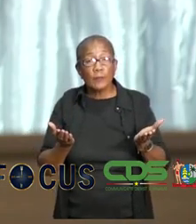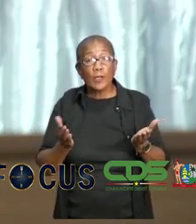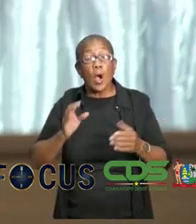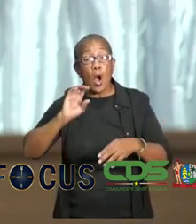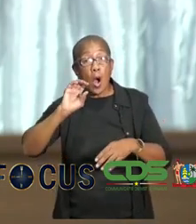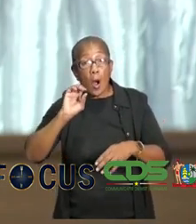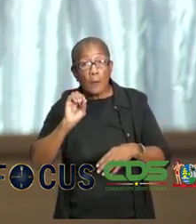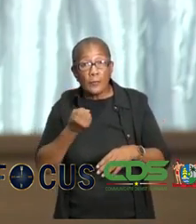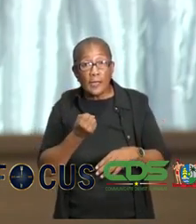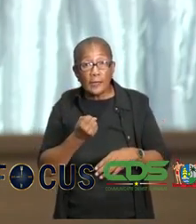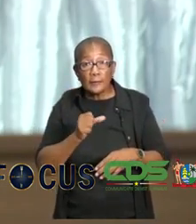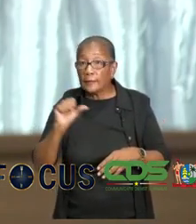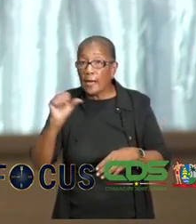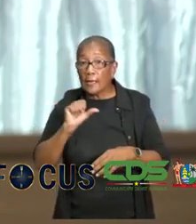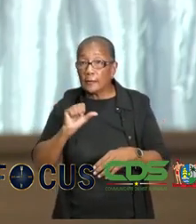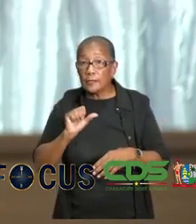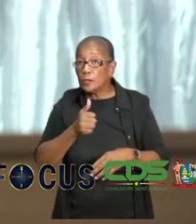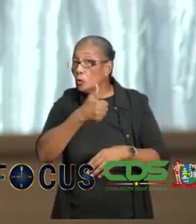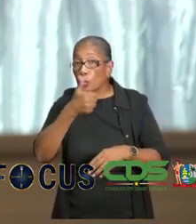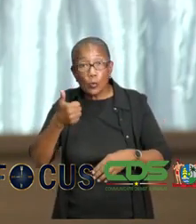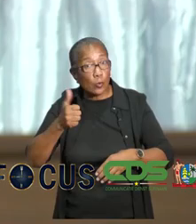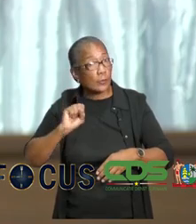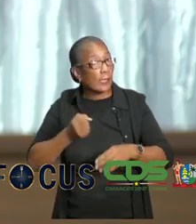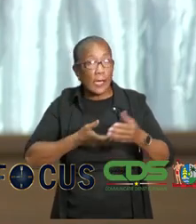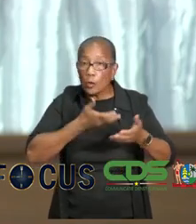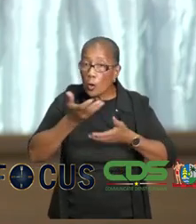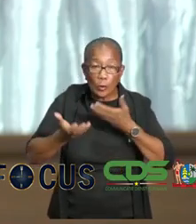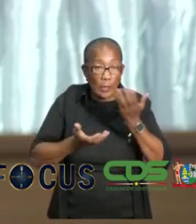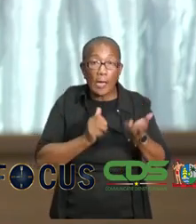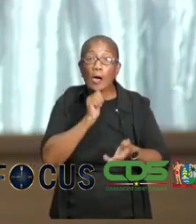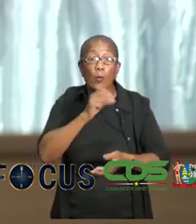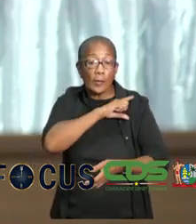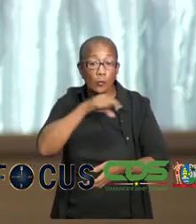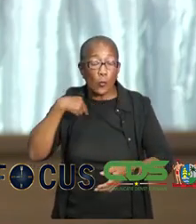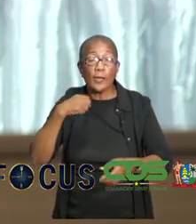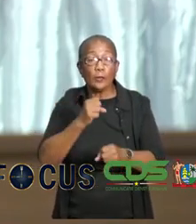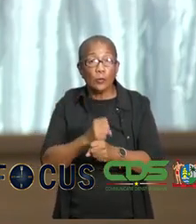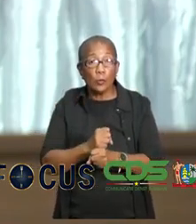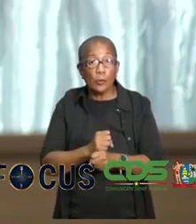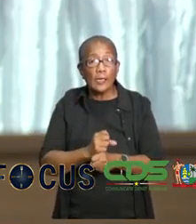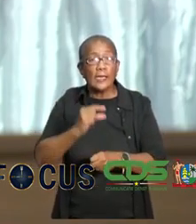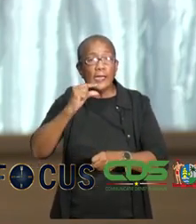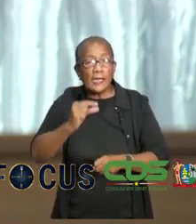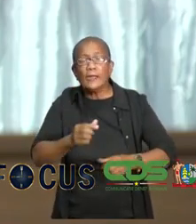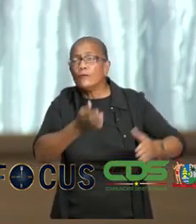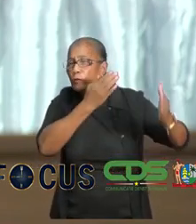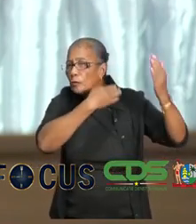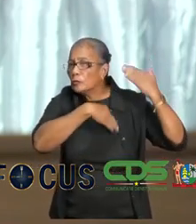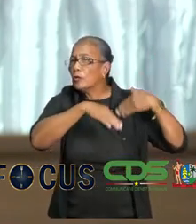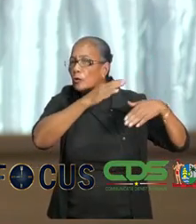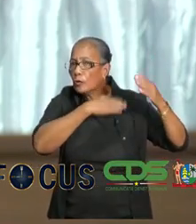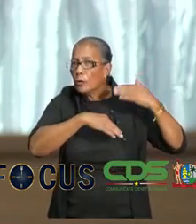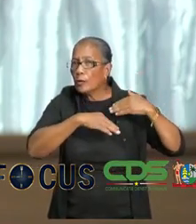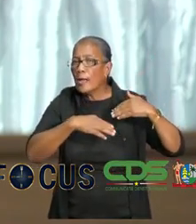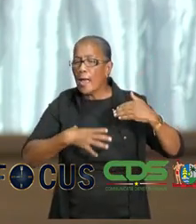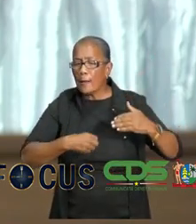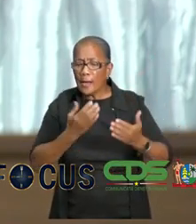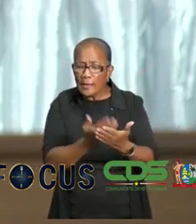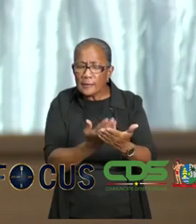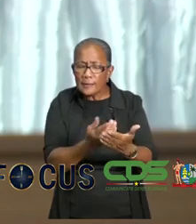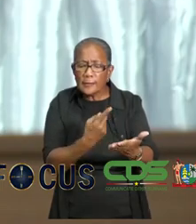omdat ik het anders niet goed kan uitleggen waar we mee bezig zijn. Ik ga u even terugvoeren. Ik heb de cijfers hier.